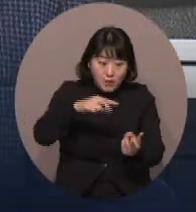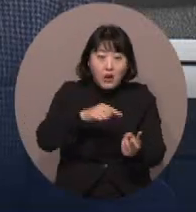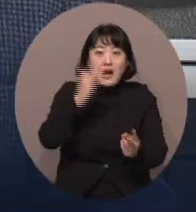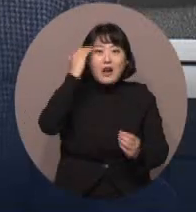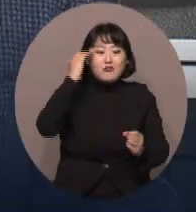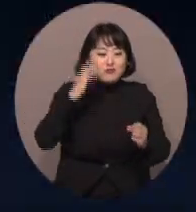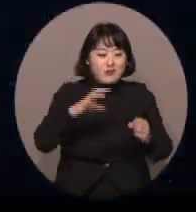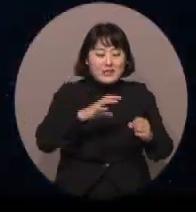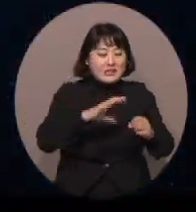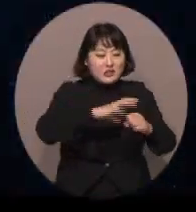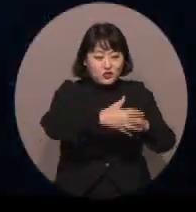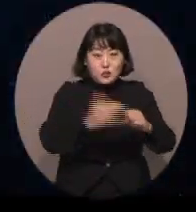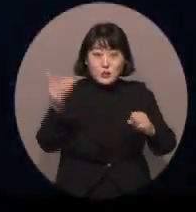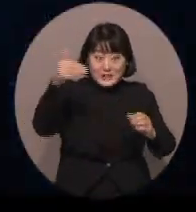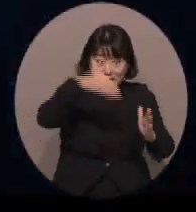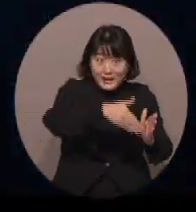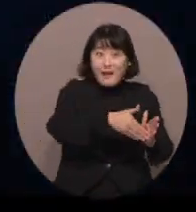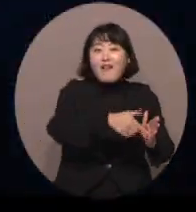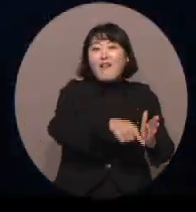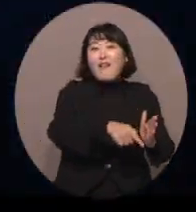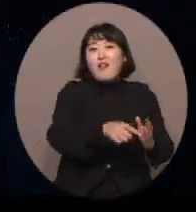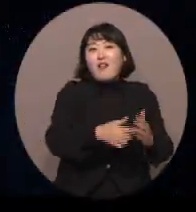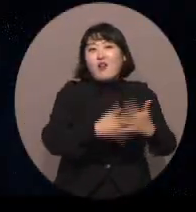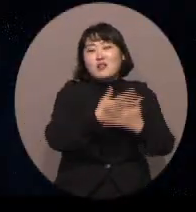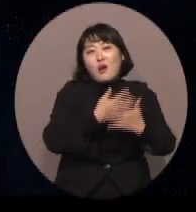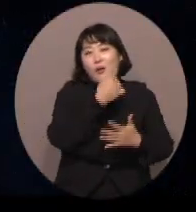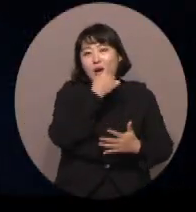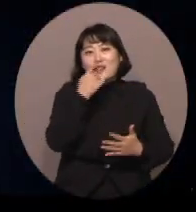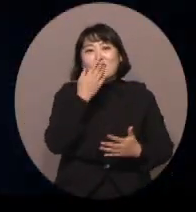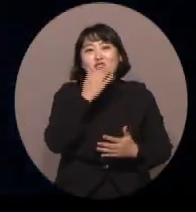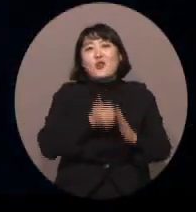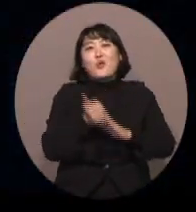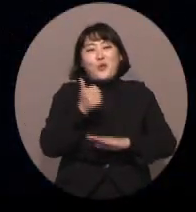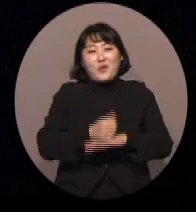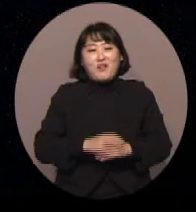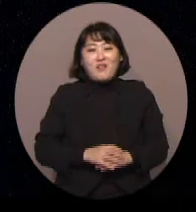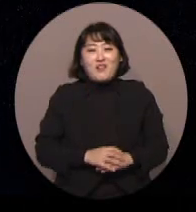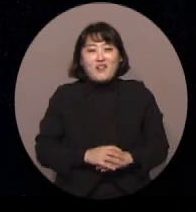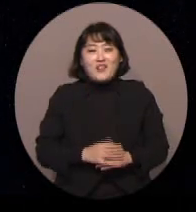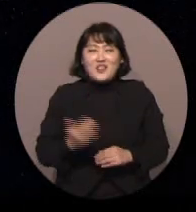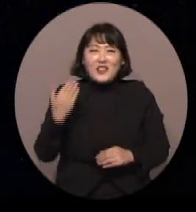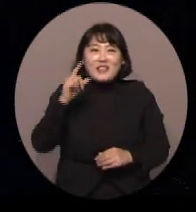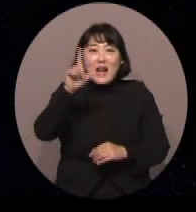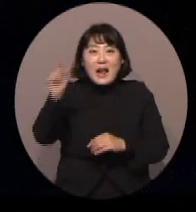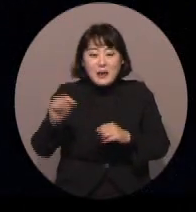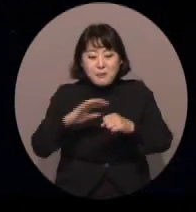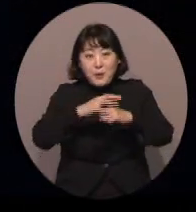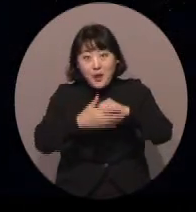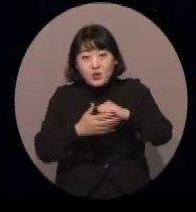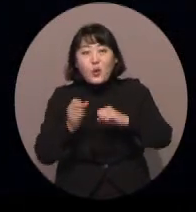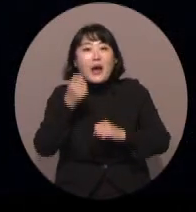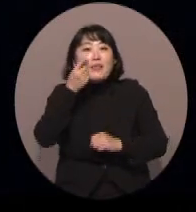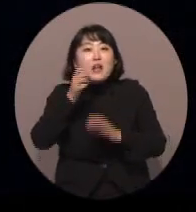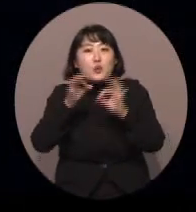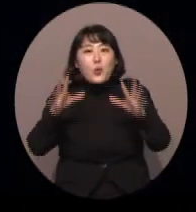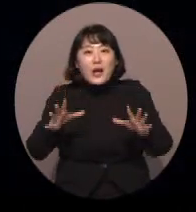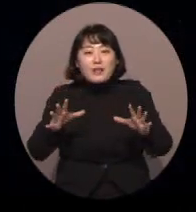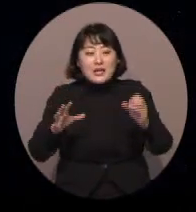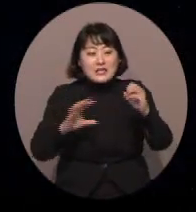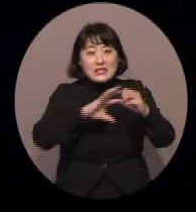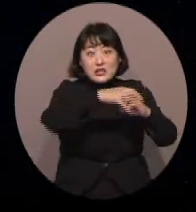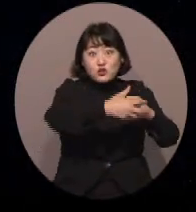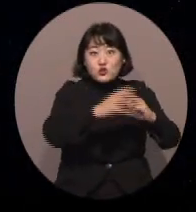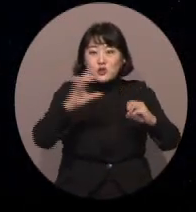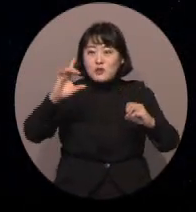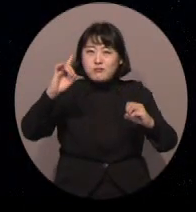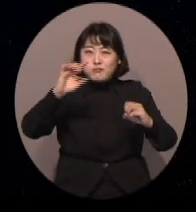할 수 있고요. 지난 8월 지구와 달 촬영 영상을 처음 보내온 데 이어 이번엔 한 달간 달의 공전 과정도